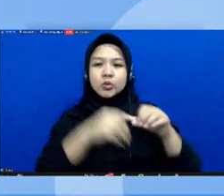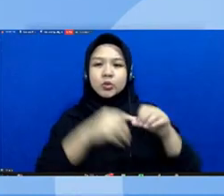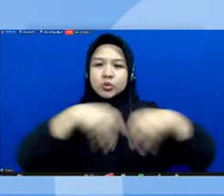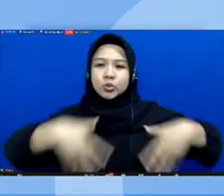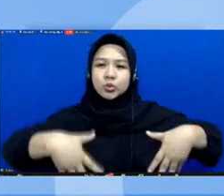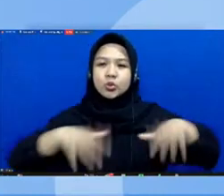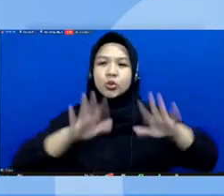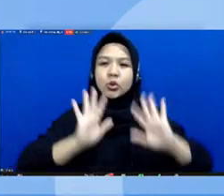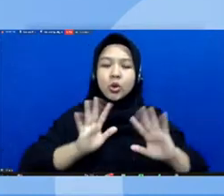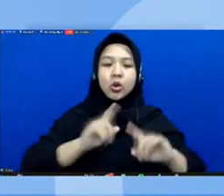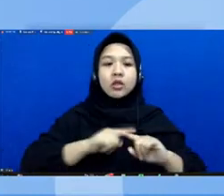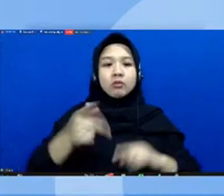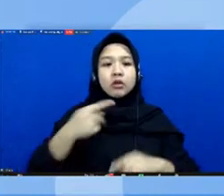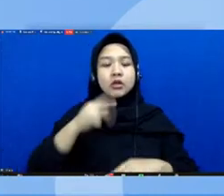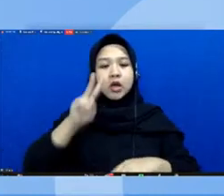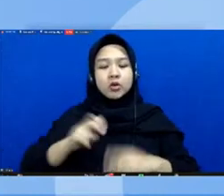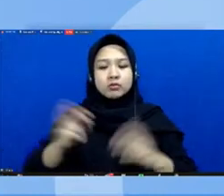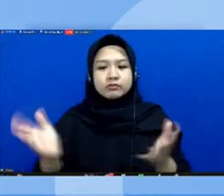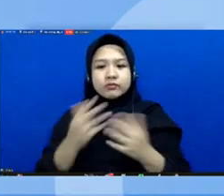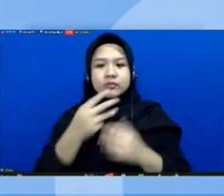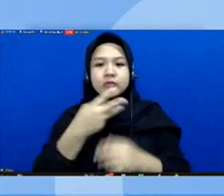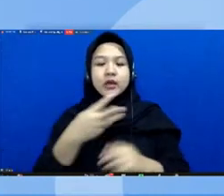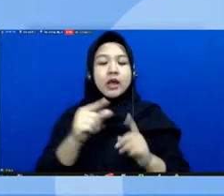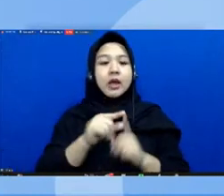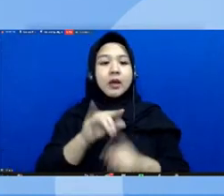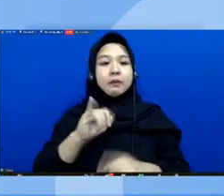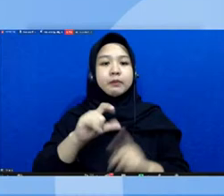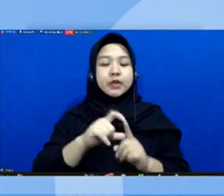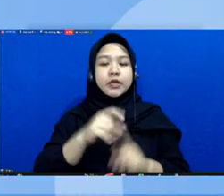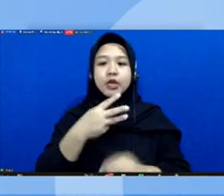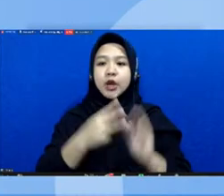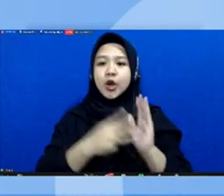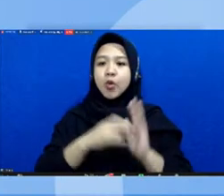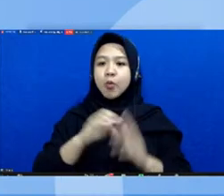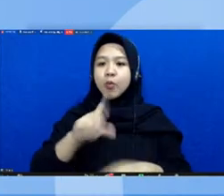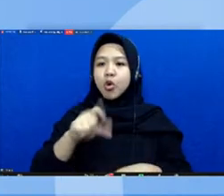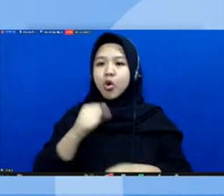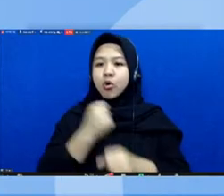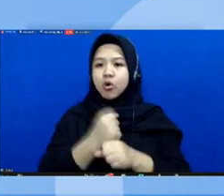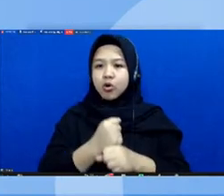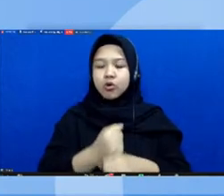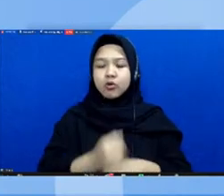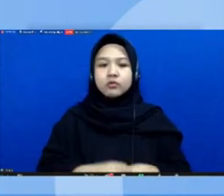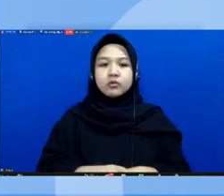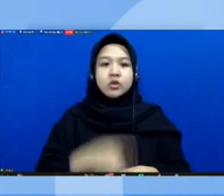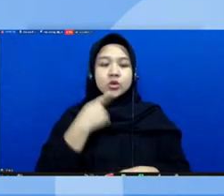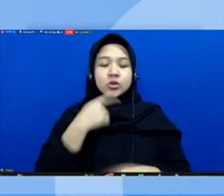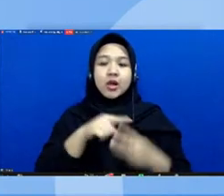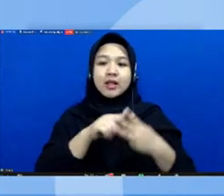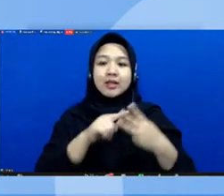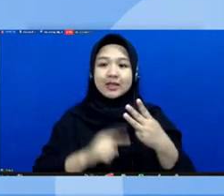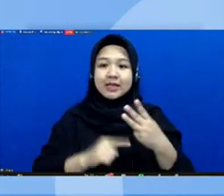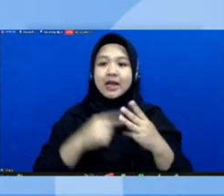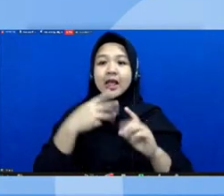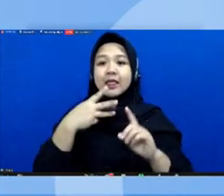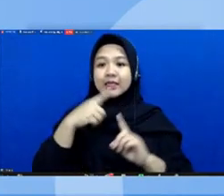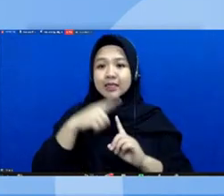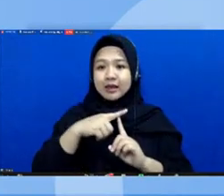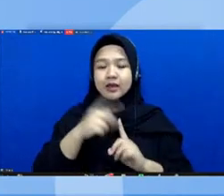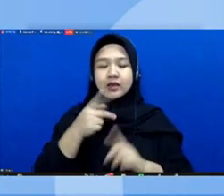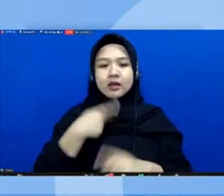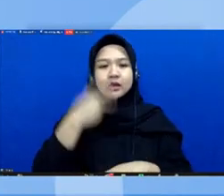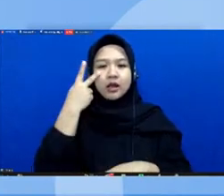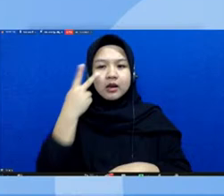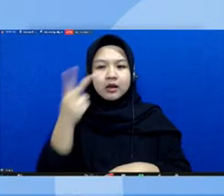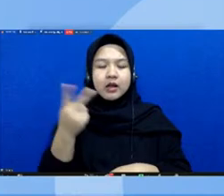kita harus melibatkan epidemiolog dan sebagainya. Nah, kembali ke 3T tadi ya. Nah, kita melihat memang kita harus